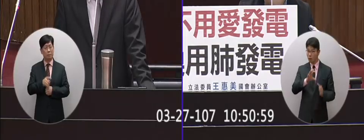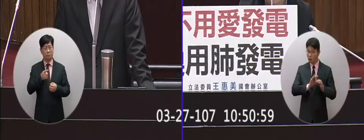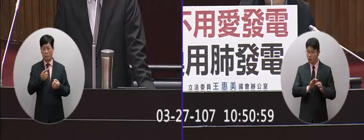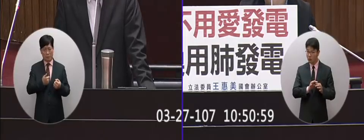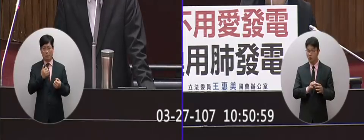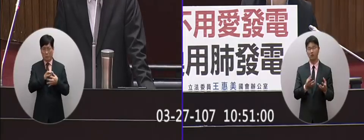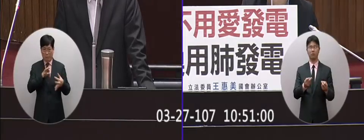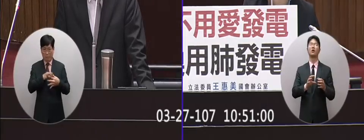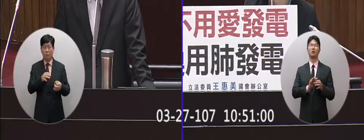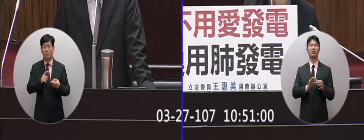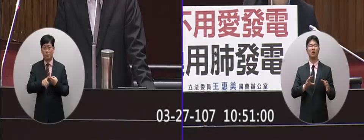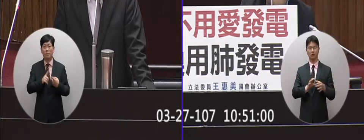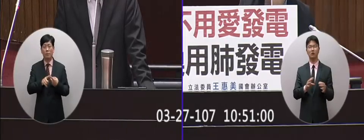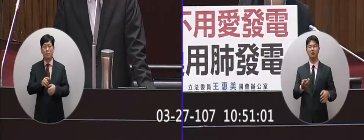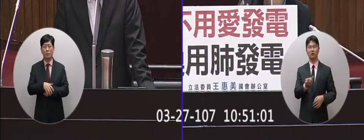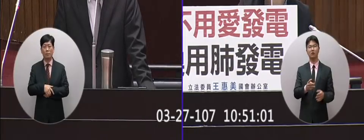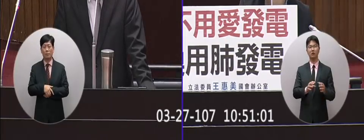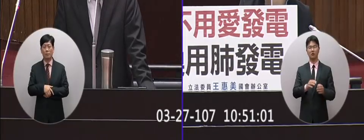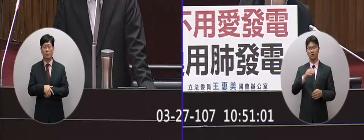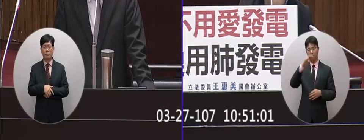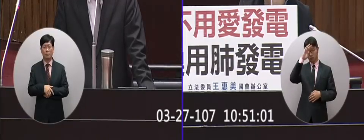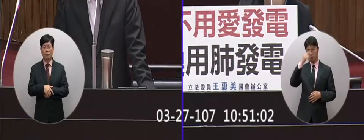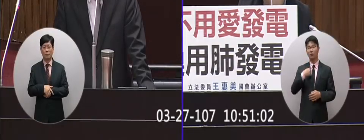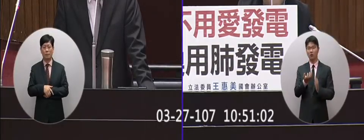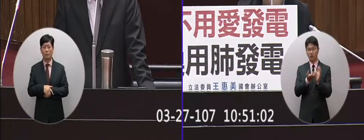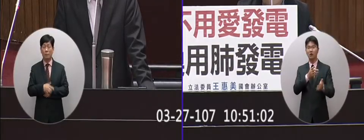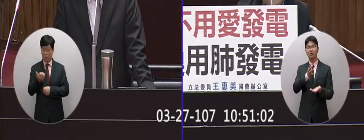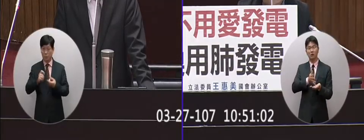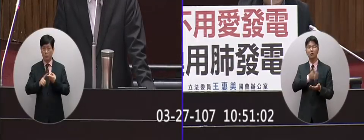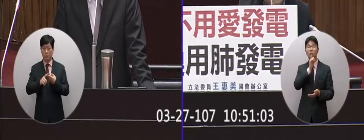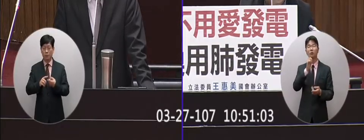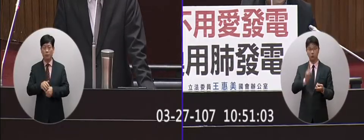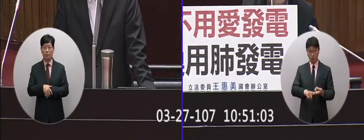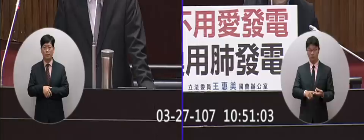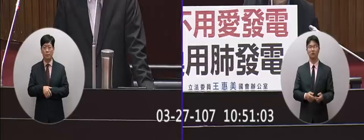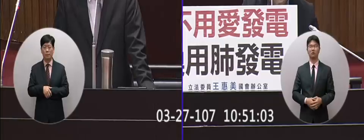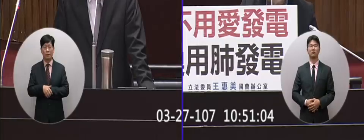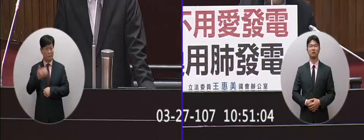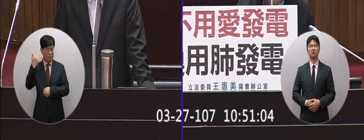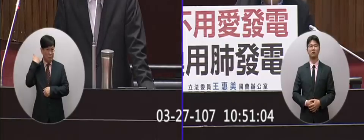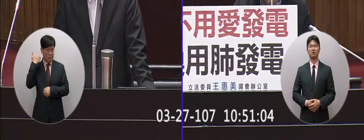较没有关系、 哦，没有 错。好、哦，就是说， 对嘛？我刚刚讲的也对嘛？ 对对对。那